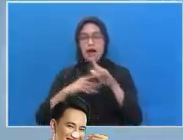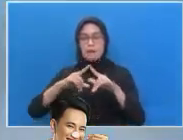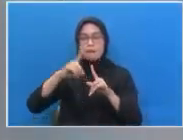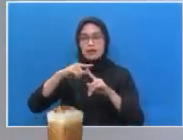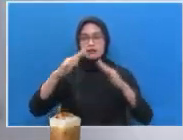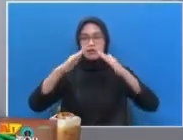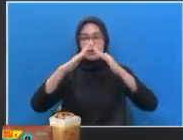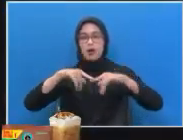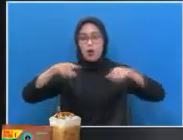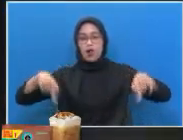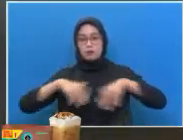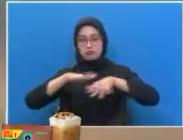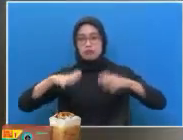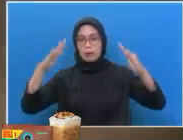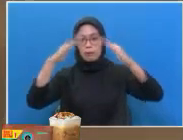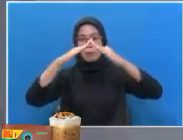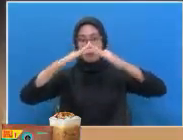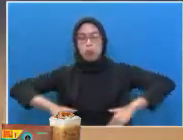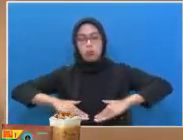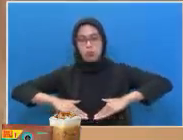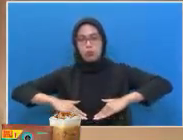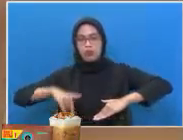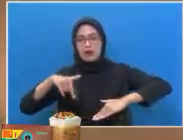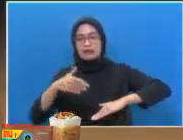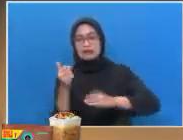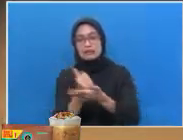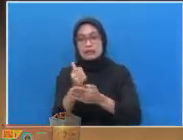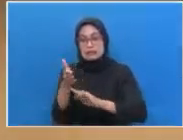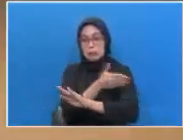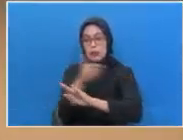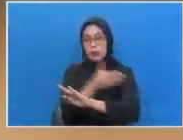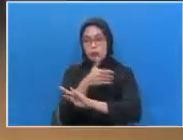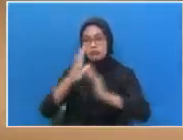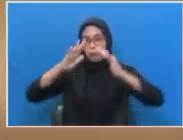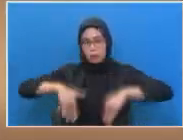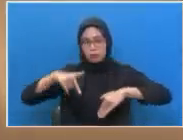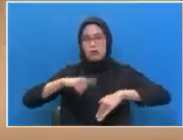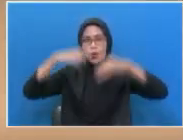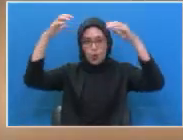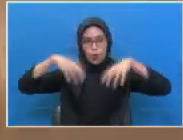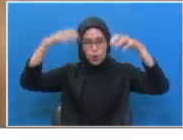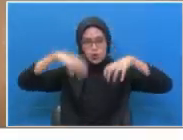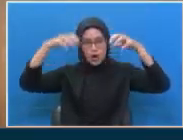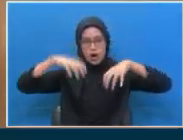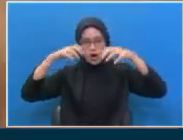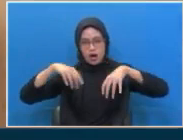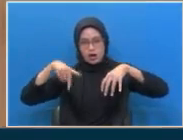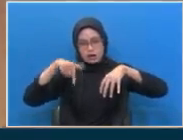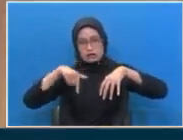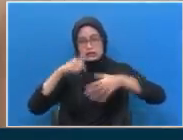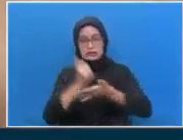sebelum disertai dengan angin kencang melanda wilayah ini saat kejadian tidak ada klub renang yang sedang